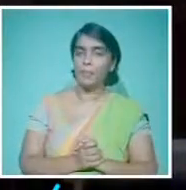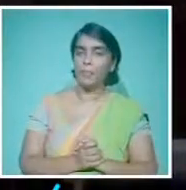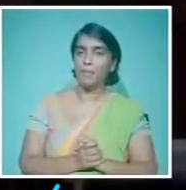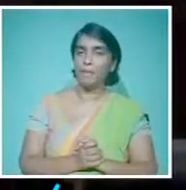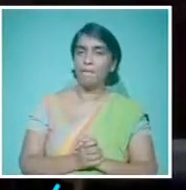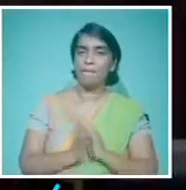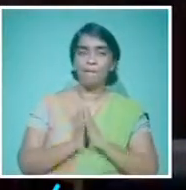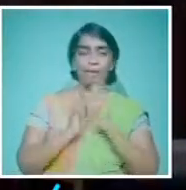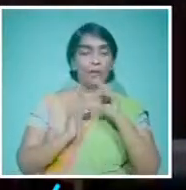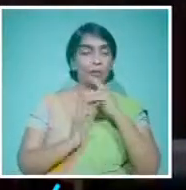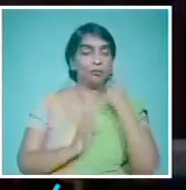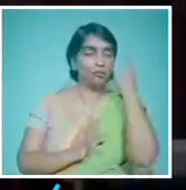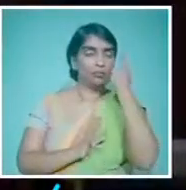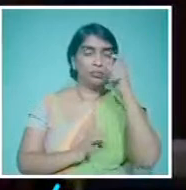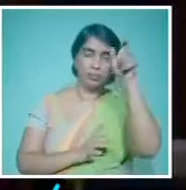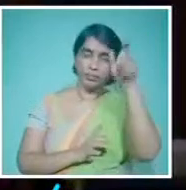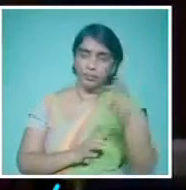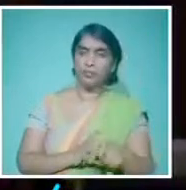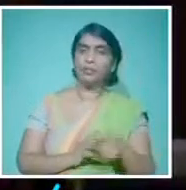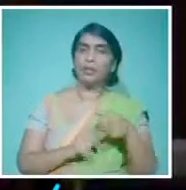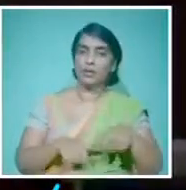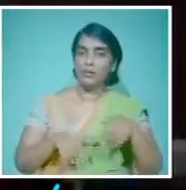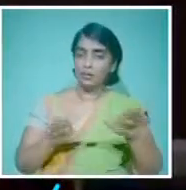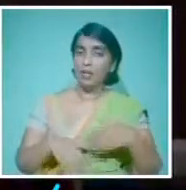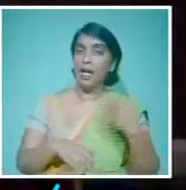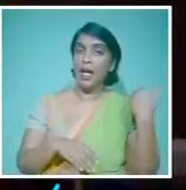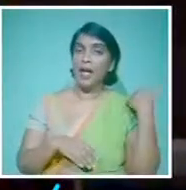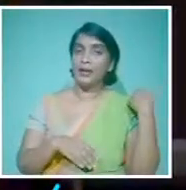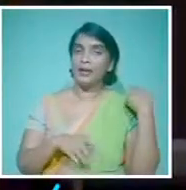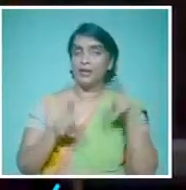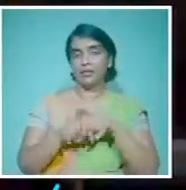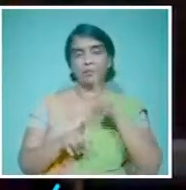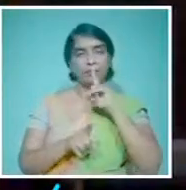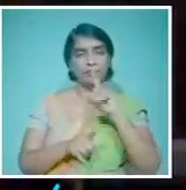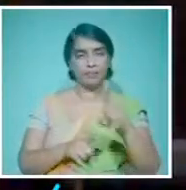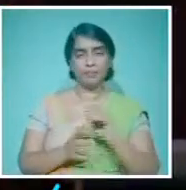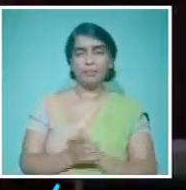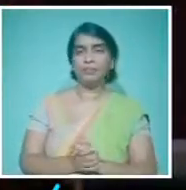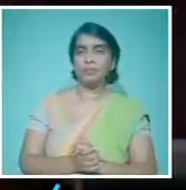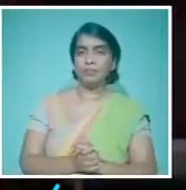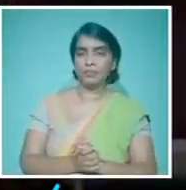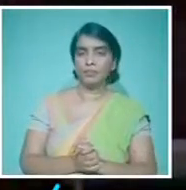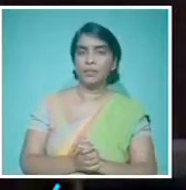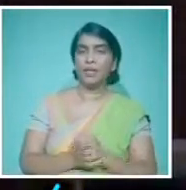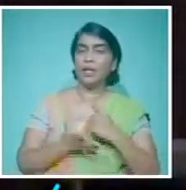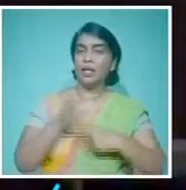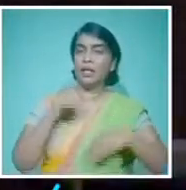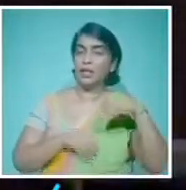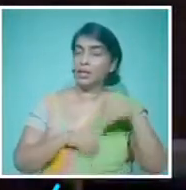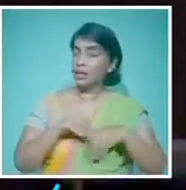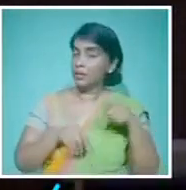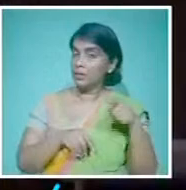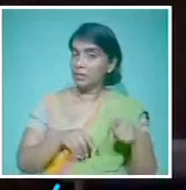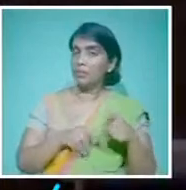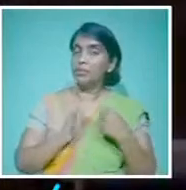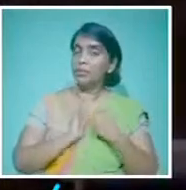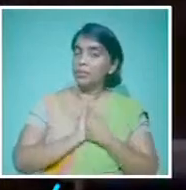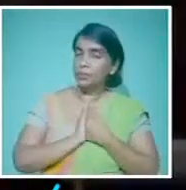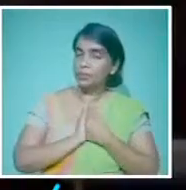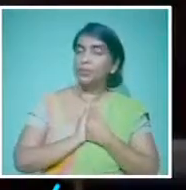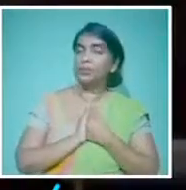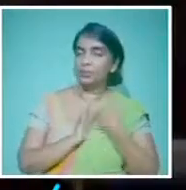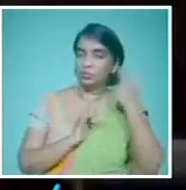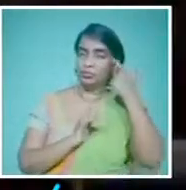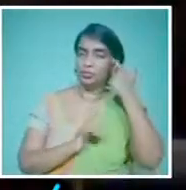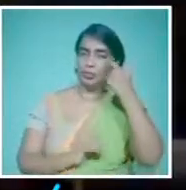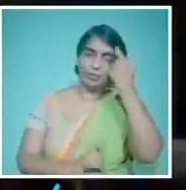Bawa mak kita asli desa pahlawan naik. Man tamat mage ayah kila kata kara. Apa desa pahlawan kelai guna apa dah hantar tiina